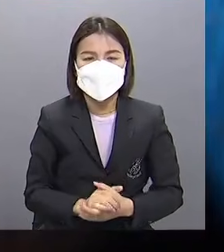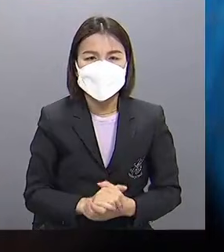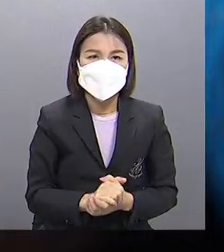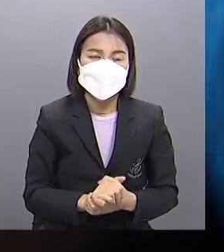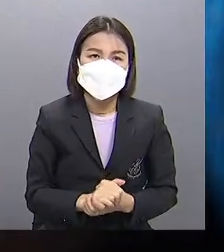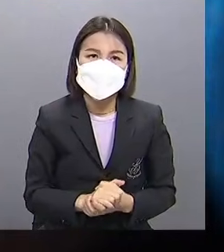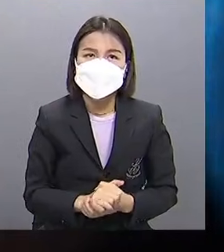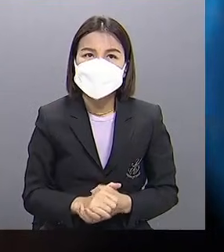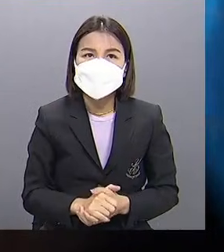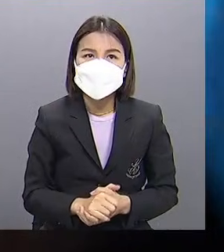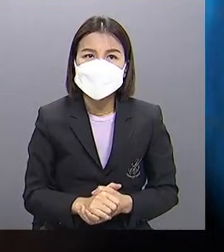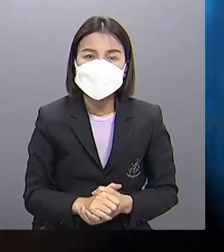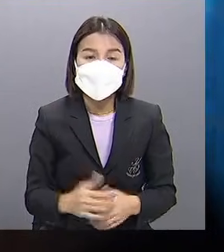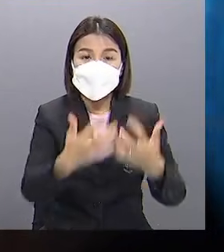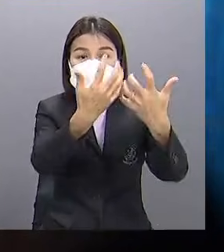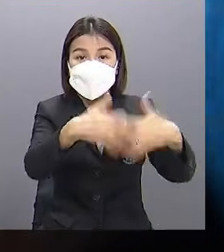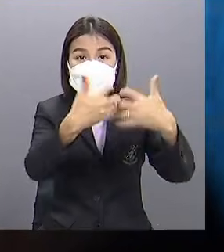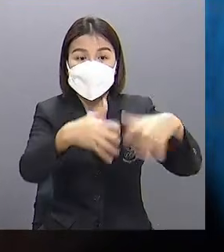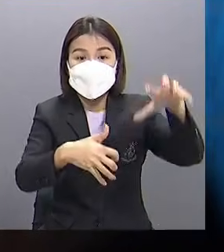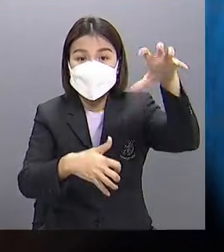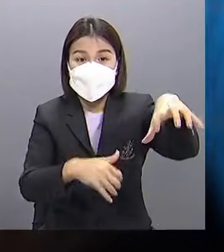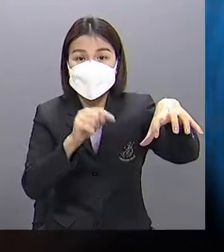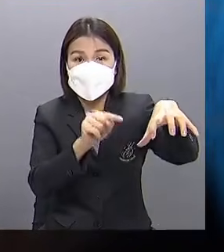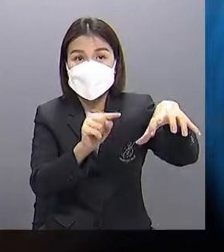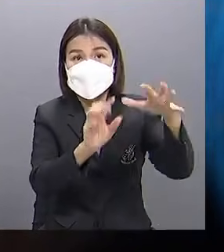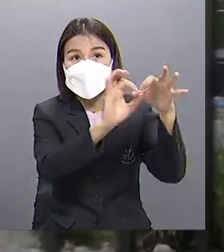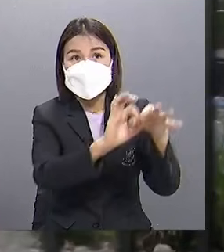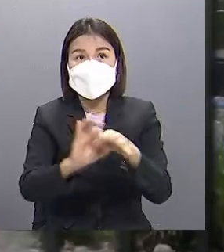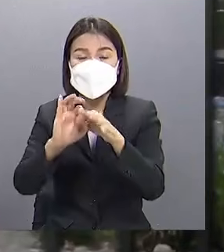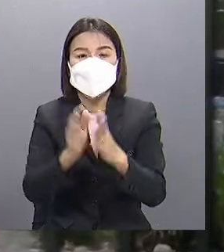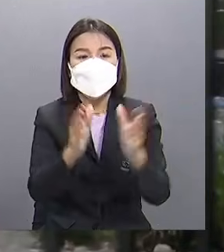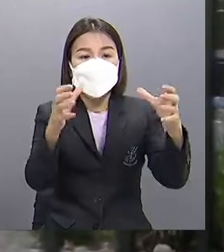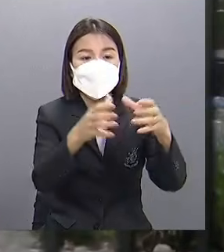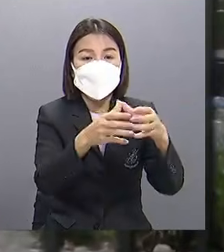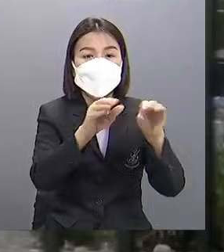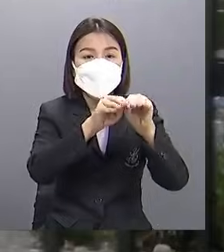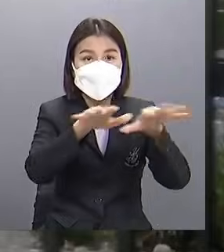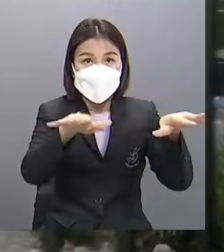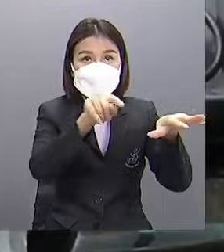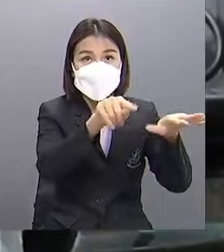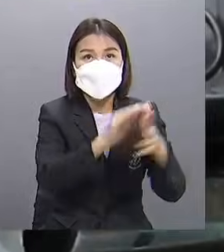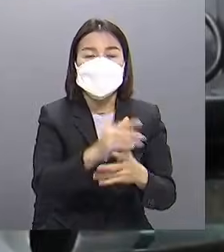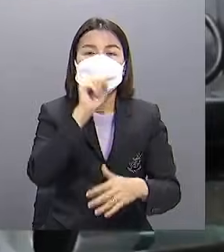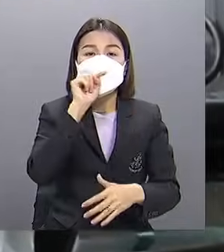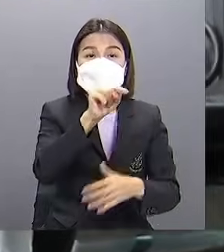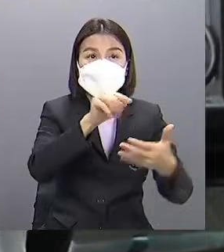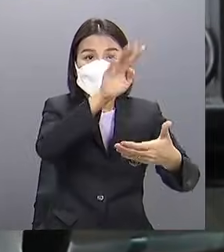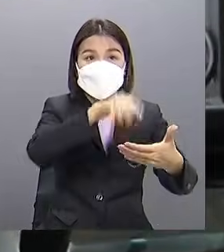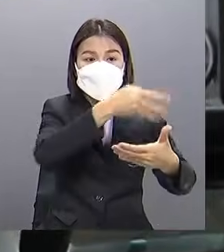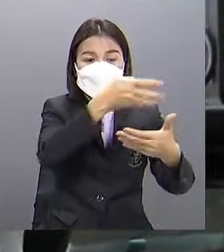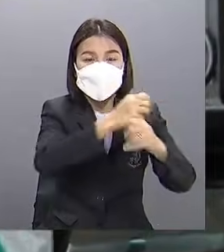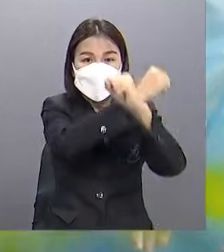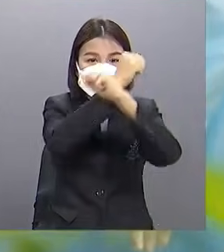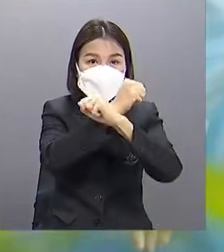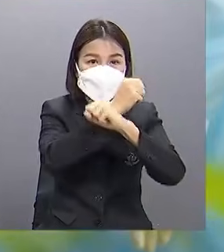ส่วนโรงงานในอำเภอแม่สอดที่เกี่ยวข้องกับคลัสเตอร์บ้านแม่ตาวได้ออกมาตรการป้องกันควบคุมโรคตาม